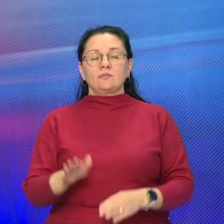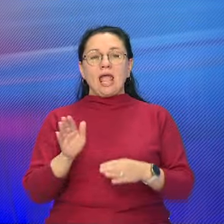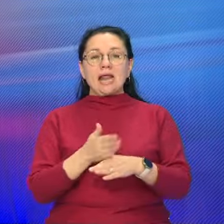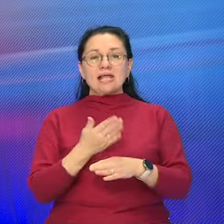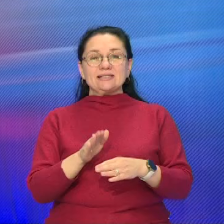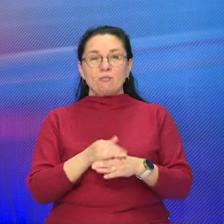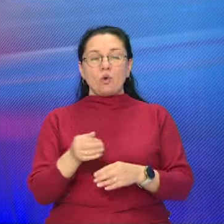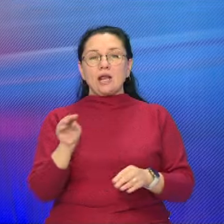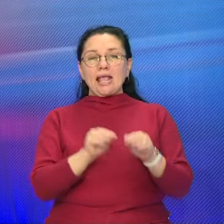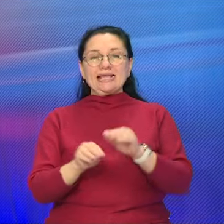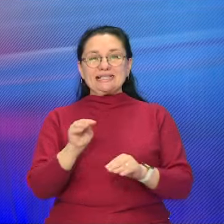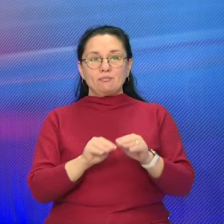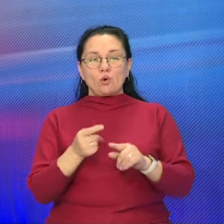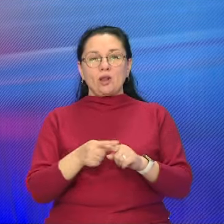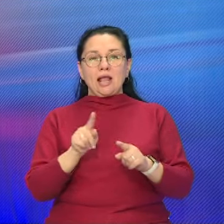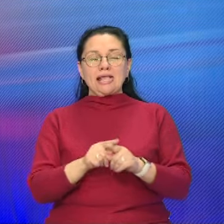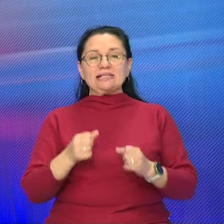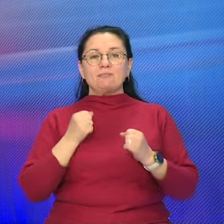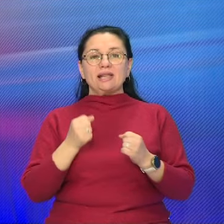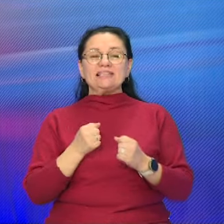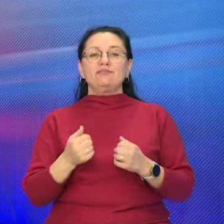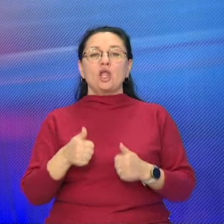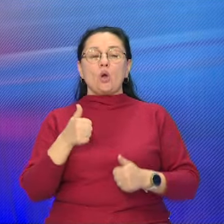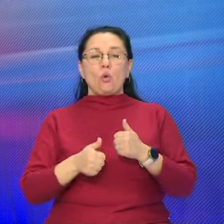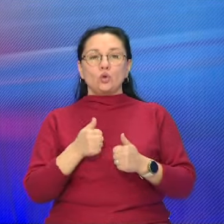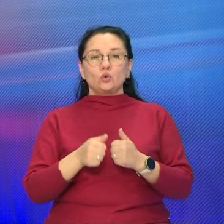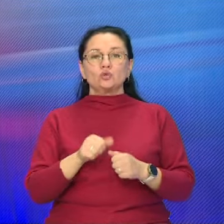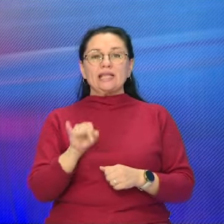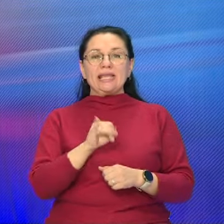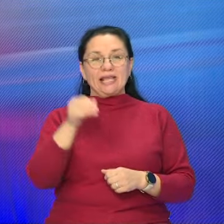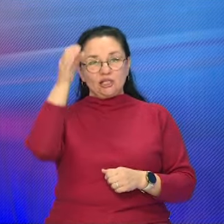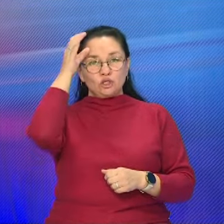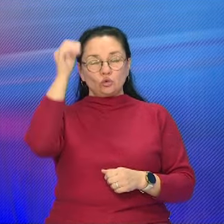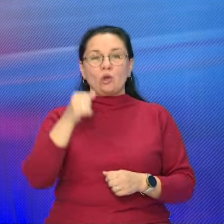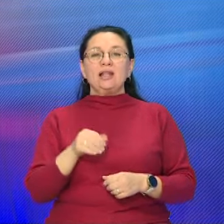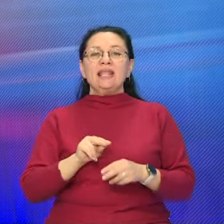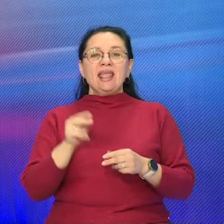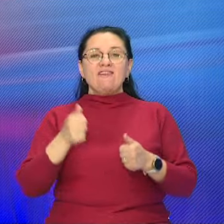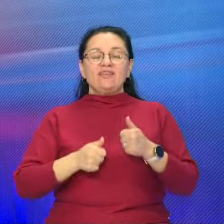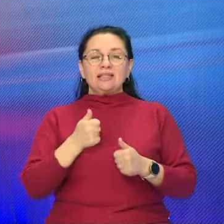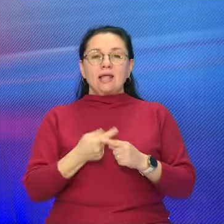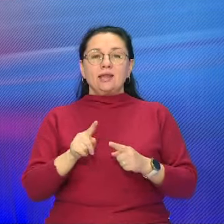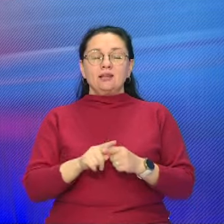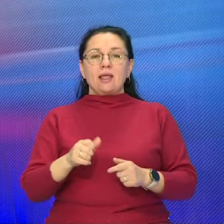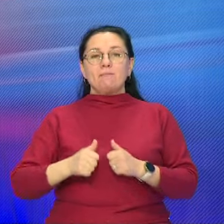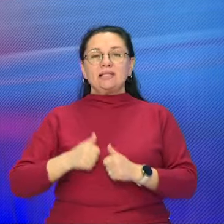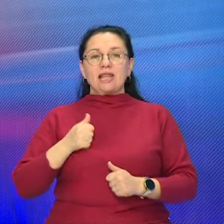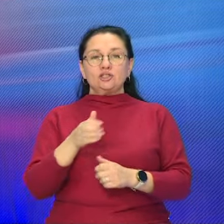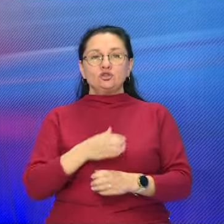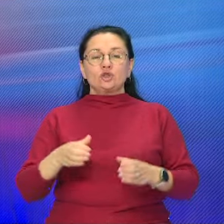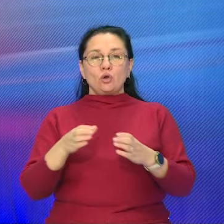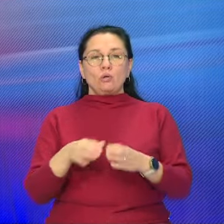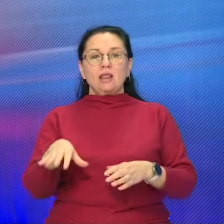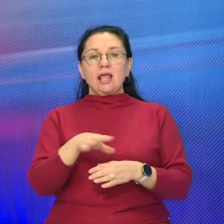Разборка, сборка зброї, спортивные конкурсы и интеллектуальная викторина. Военно-полевые сборы патриотичных клубов установ